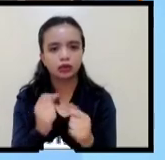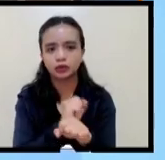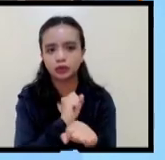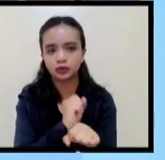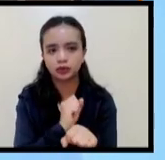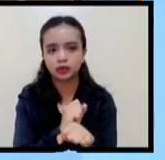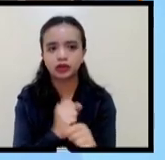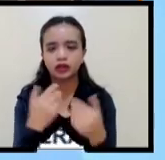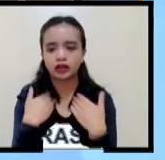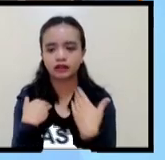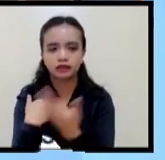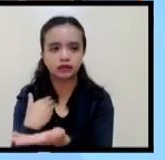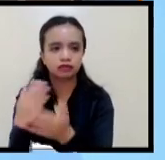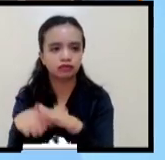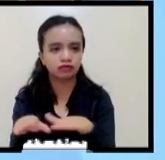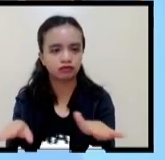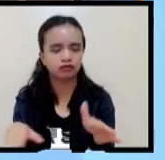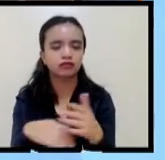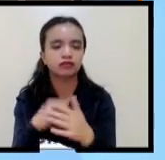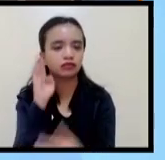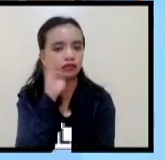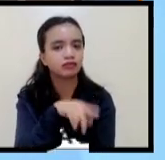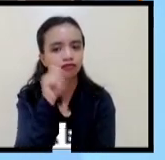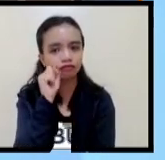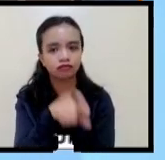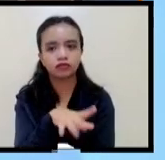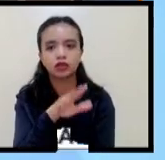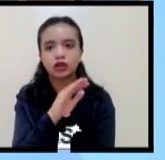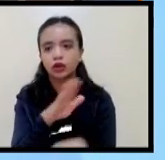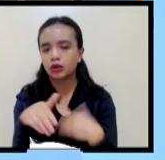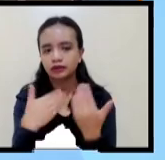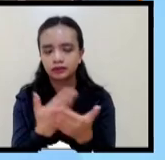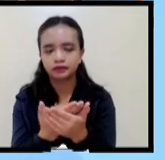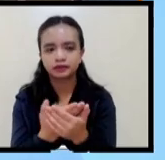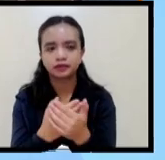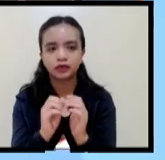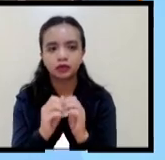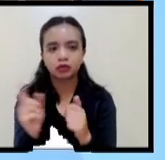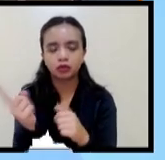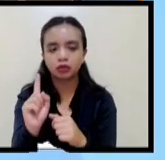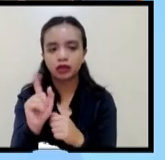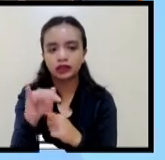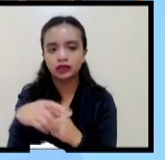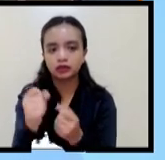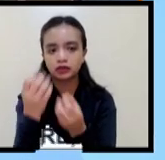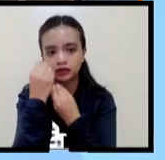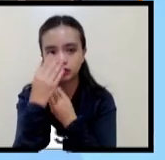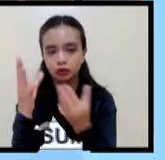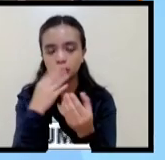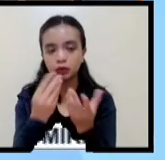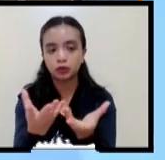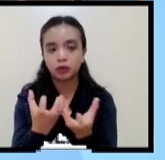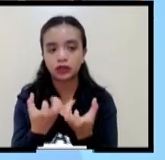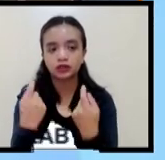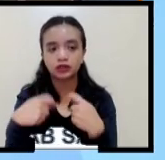mo, ate mo, kuya mo, nanay mo, lahat na. Anong tips mo para sa iba na naisubukan ng pagiging isang virtual